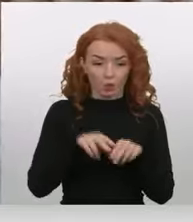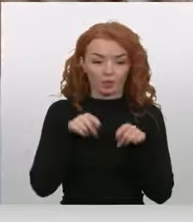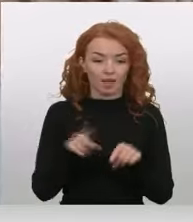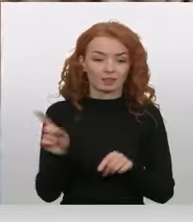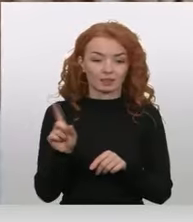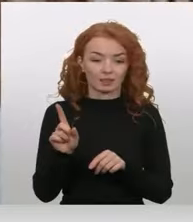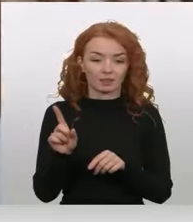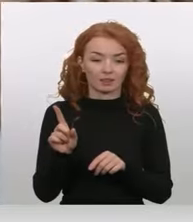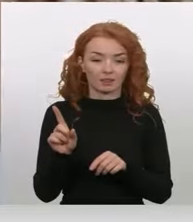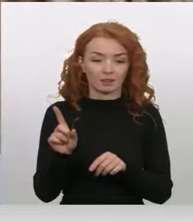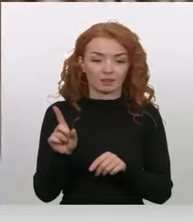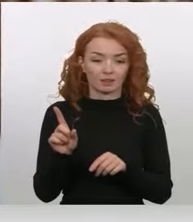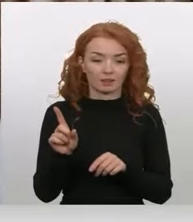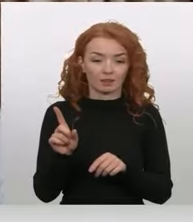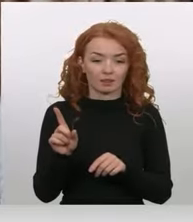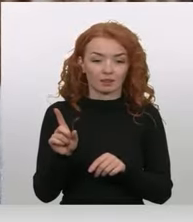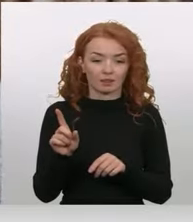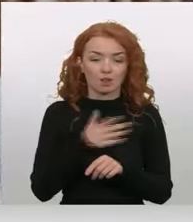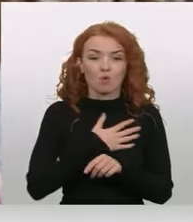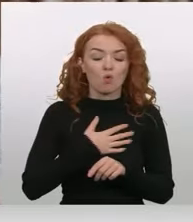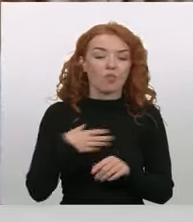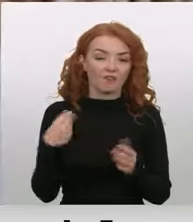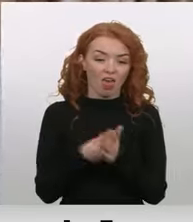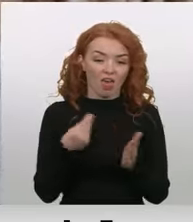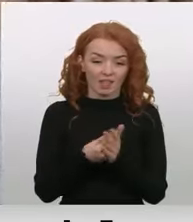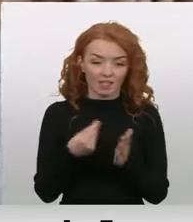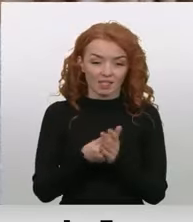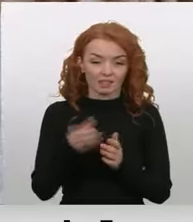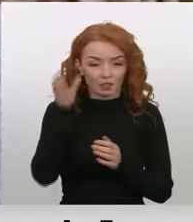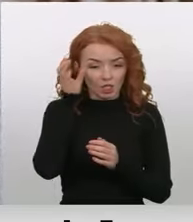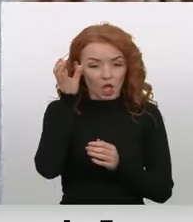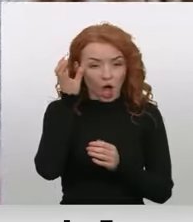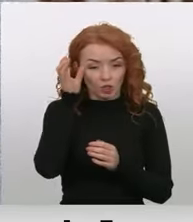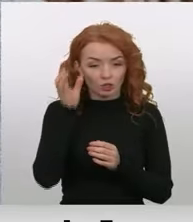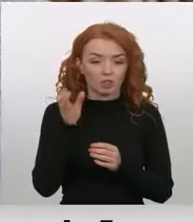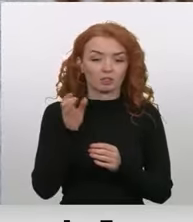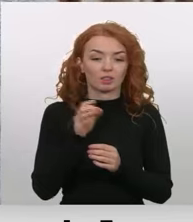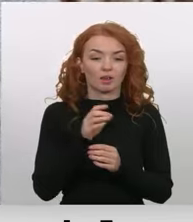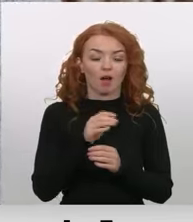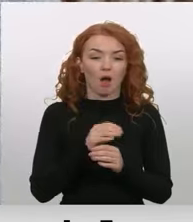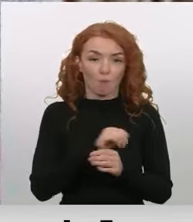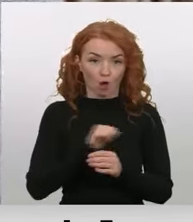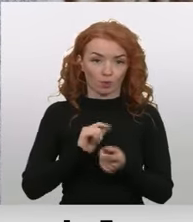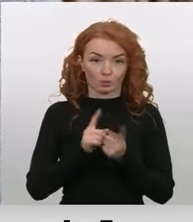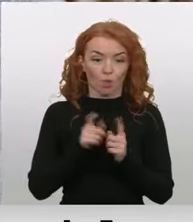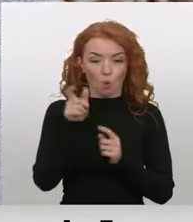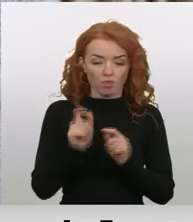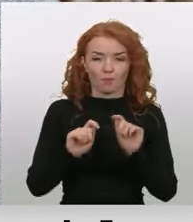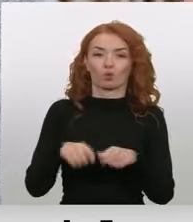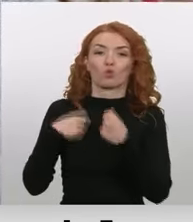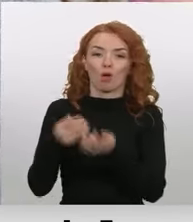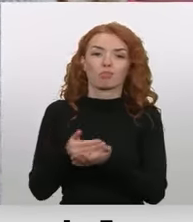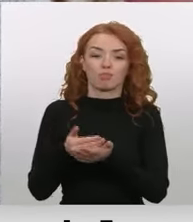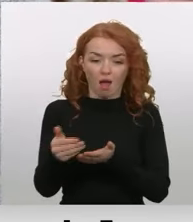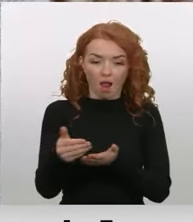kas vienkārši nenovērtējams zināšanas. Paš augstu, kā skolotājiem, ko tu vari padot tālāk